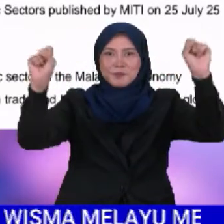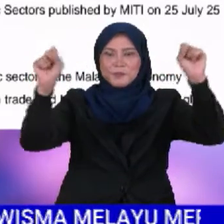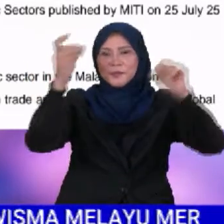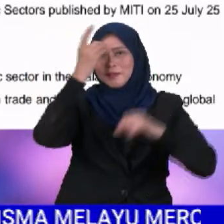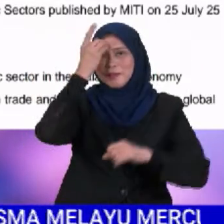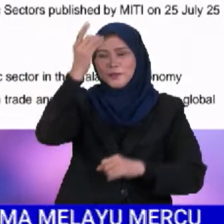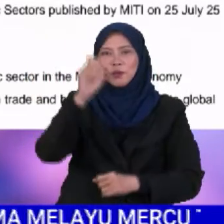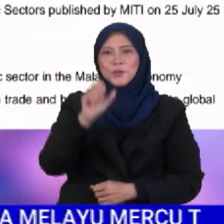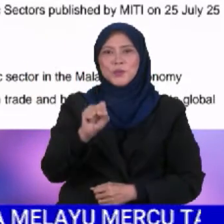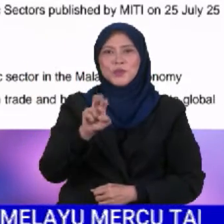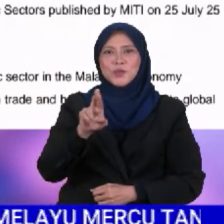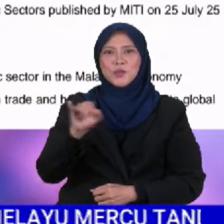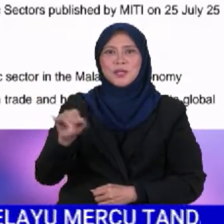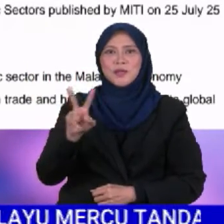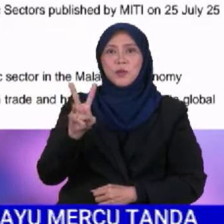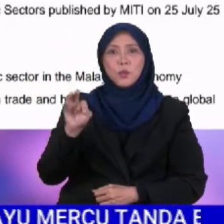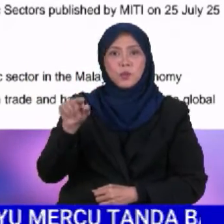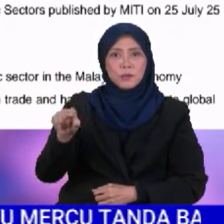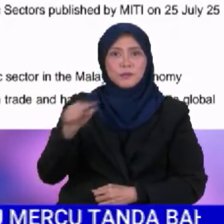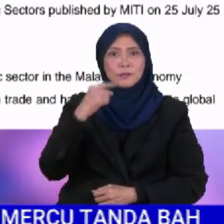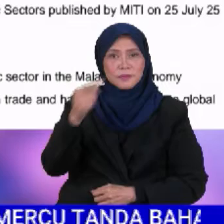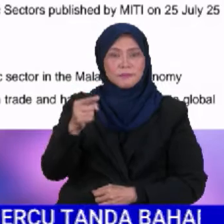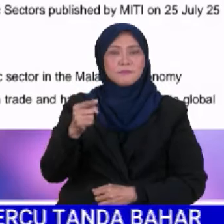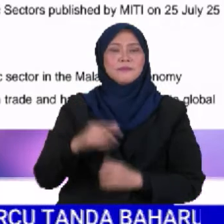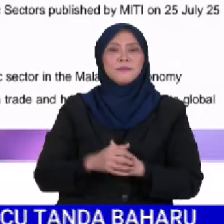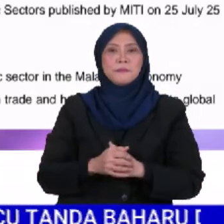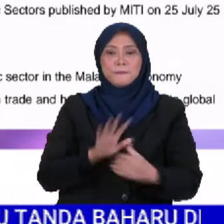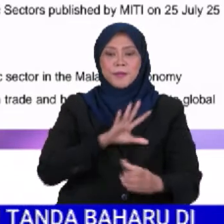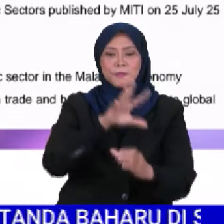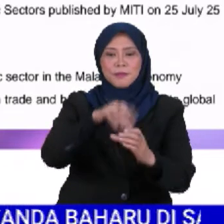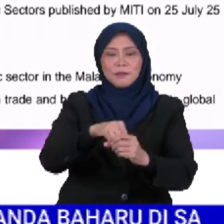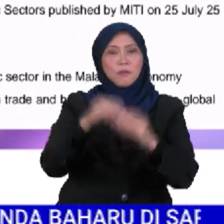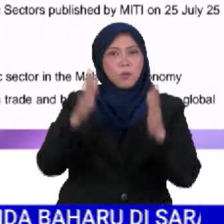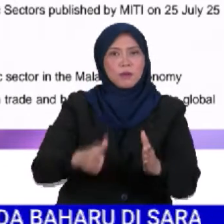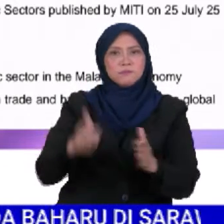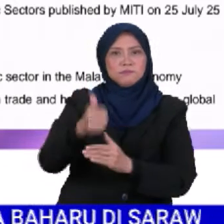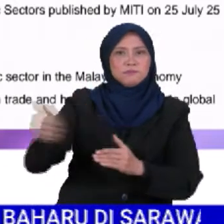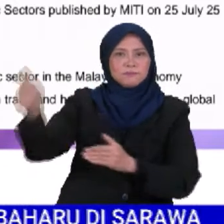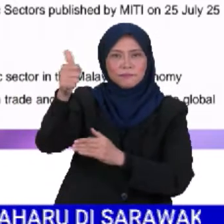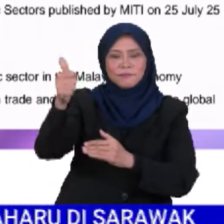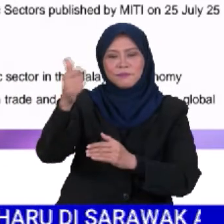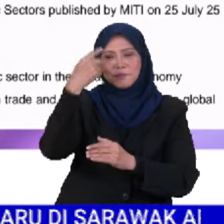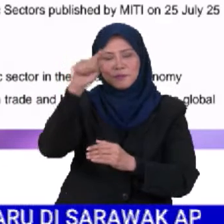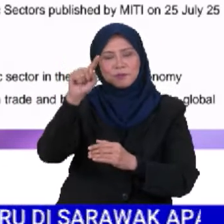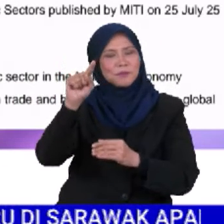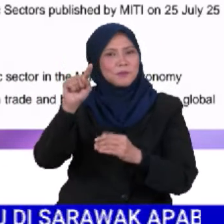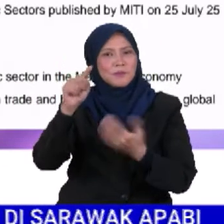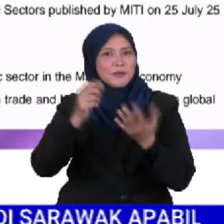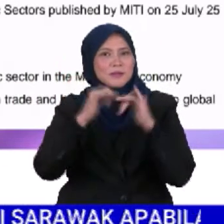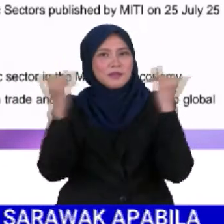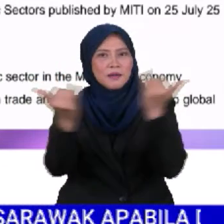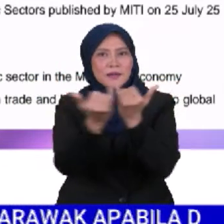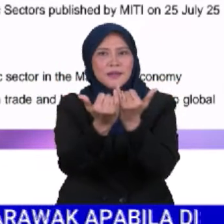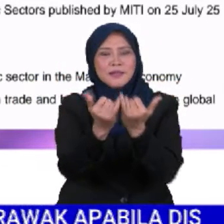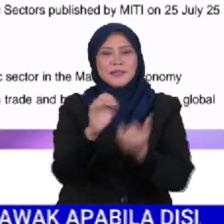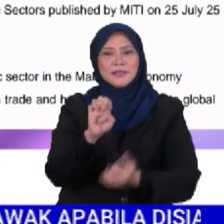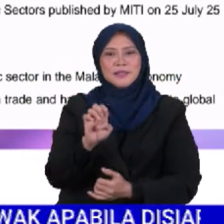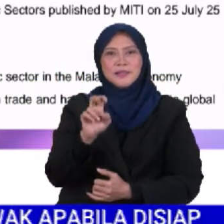Seri wong berkata antara dilaksana penglibatan pihak berkepentingan dan sesi jangkauan dengan